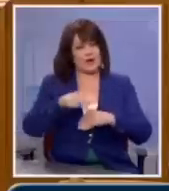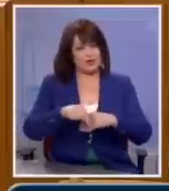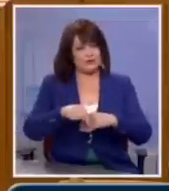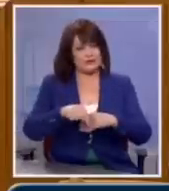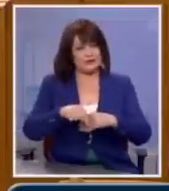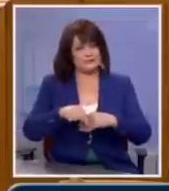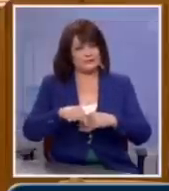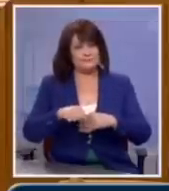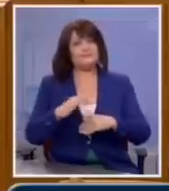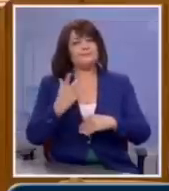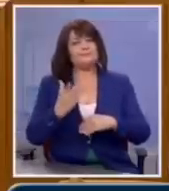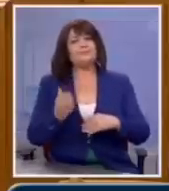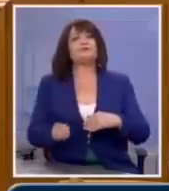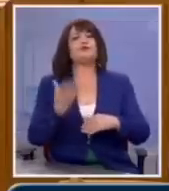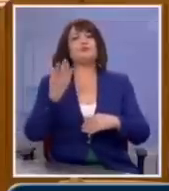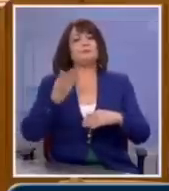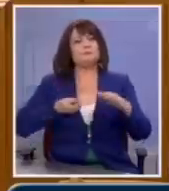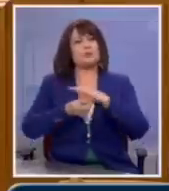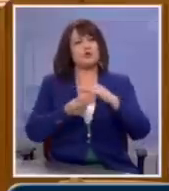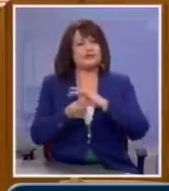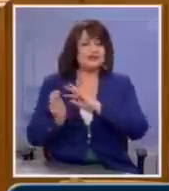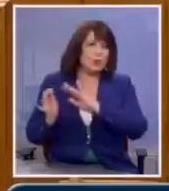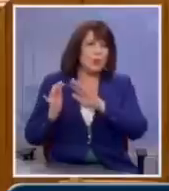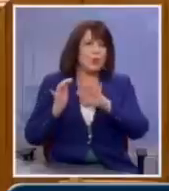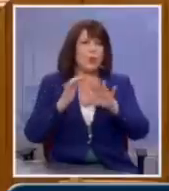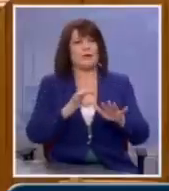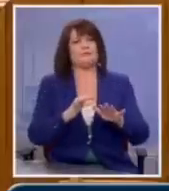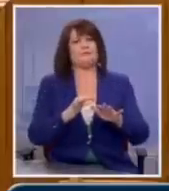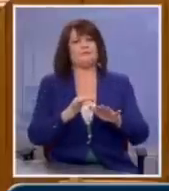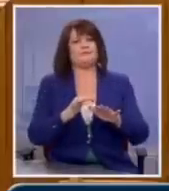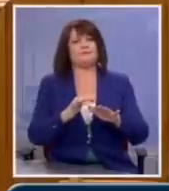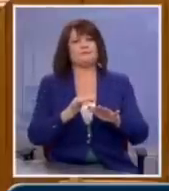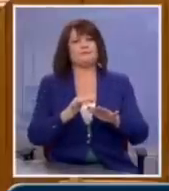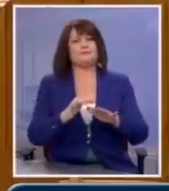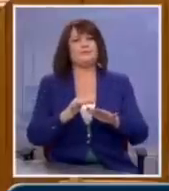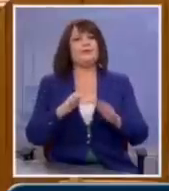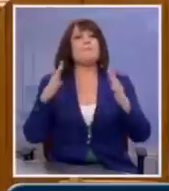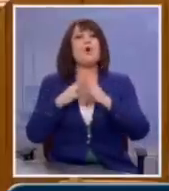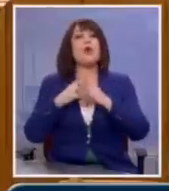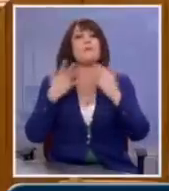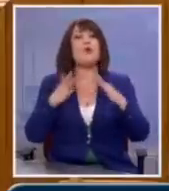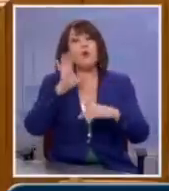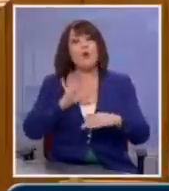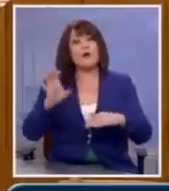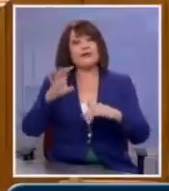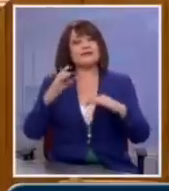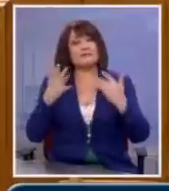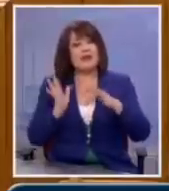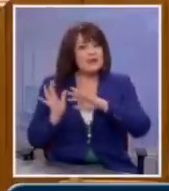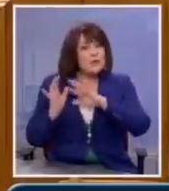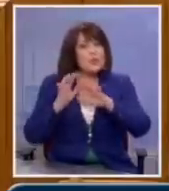σε σχέση με το νέο προσφυγικό ρεύμα που έρχεται από εμπόλεμες περιοχές και